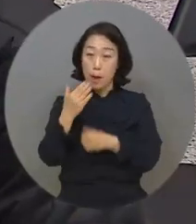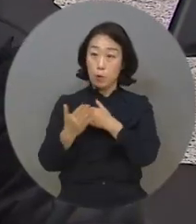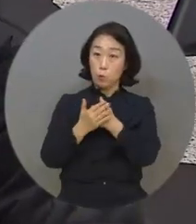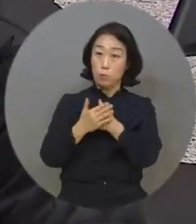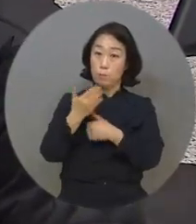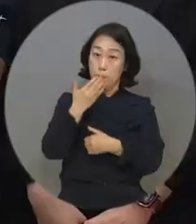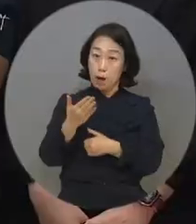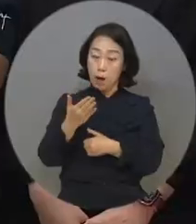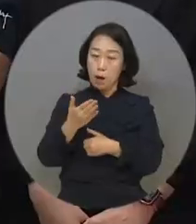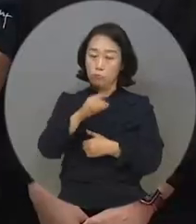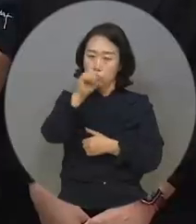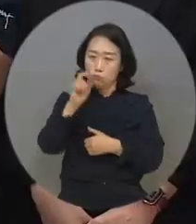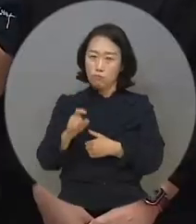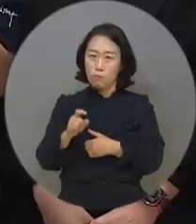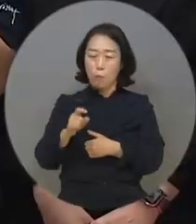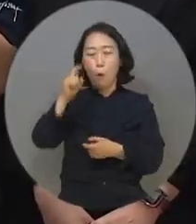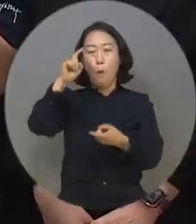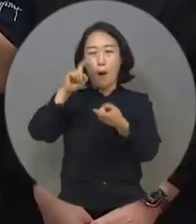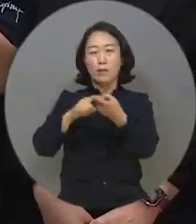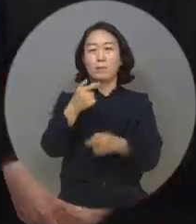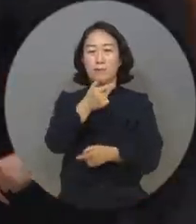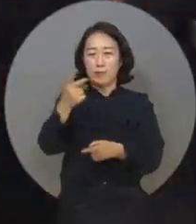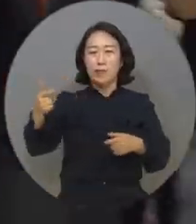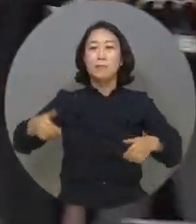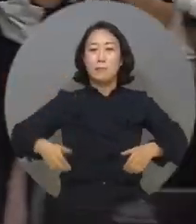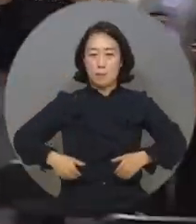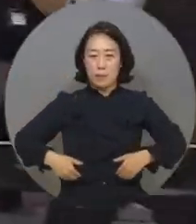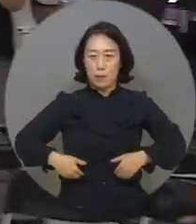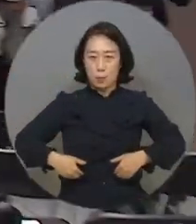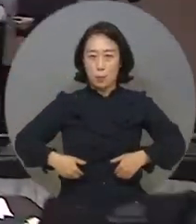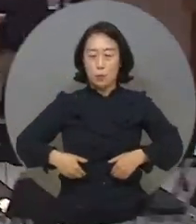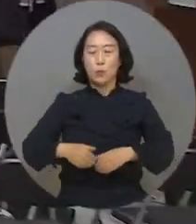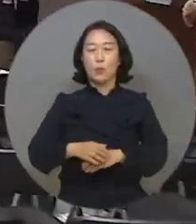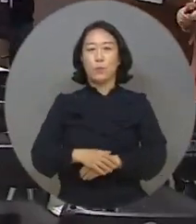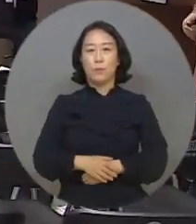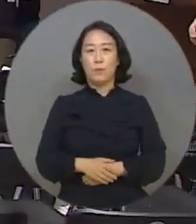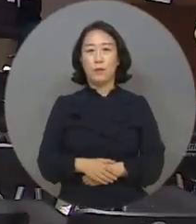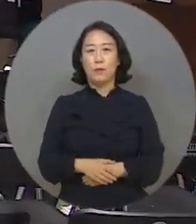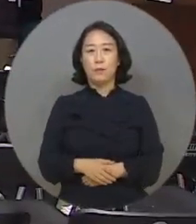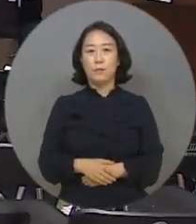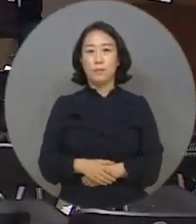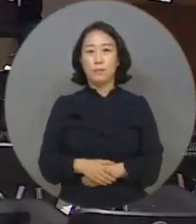있도록 모두의 관심이 필요한 시점입니다. 복지TV 뉴스 박승용입니다.